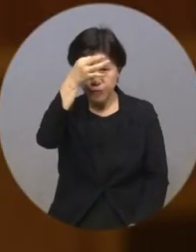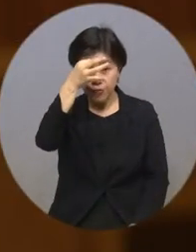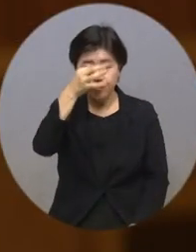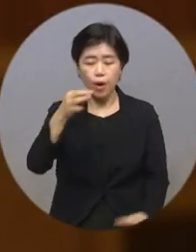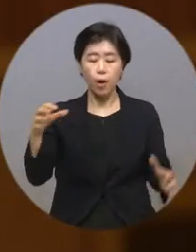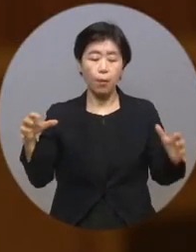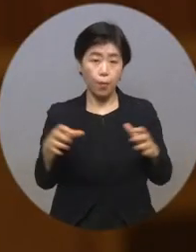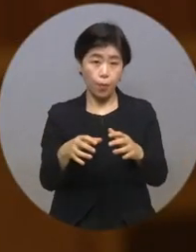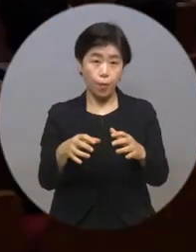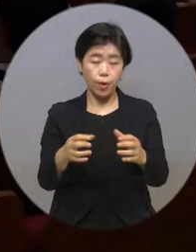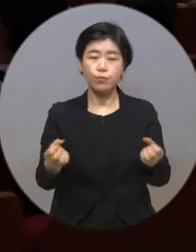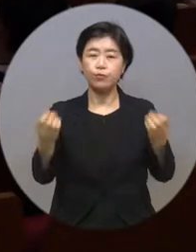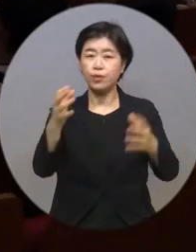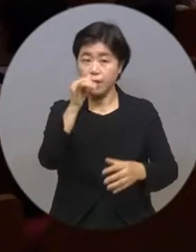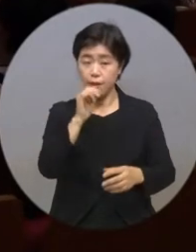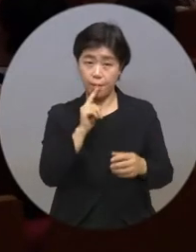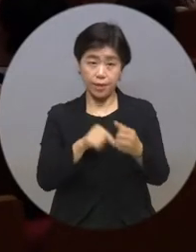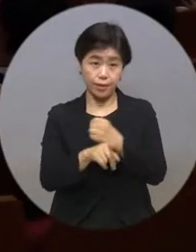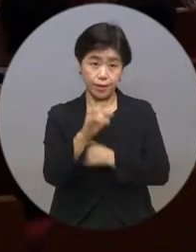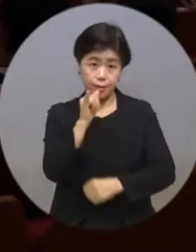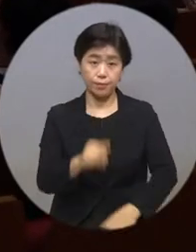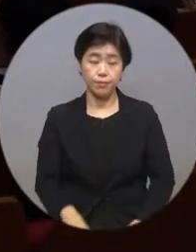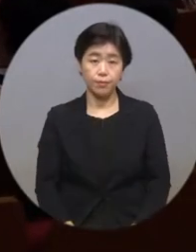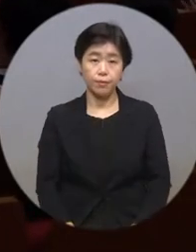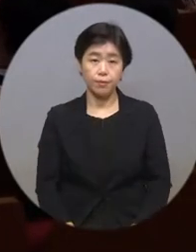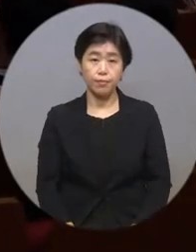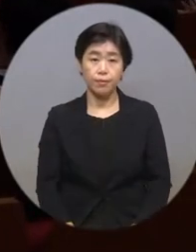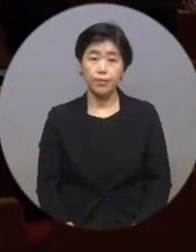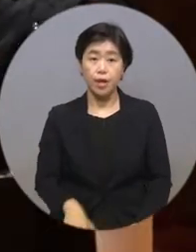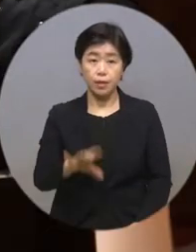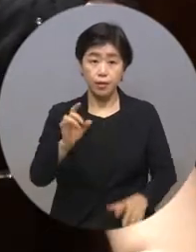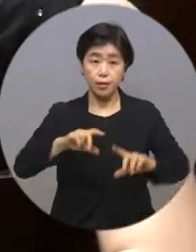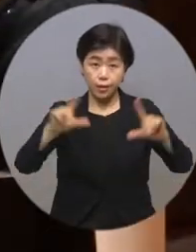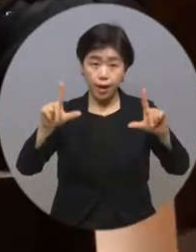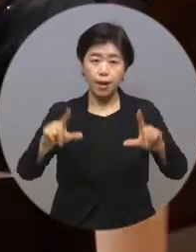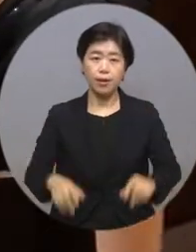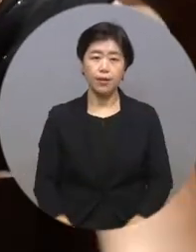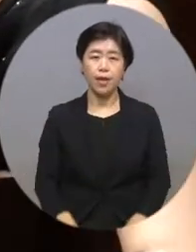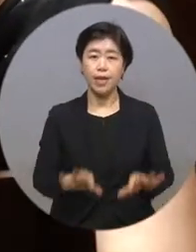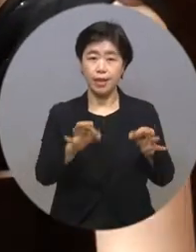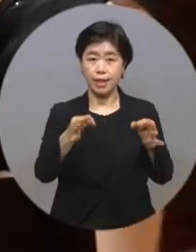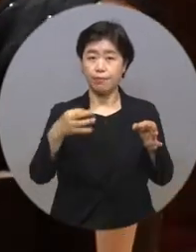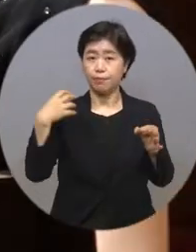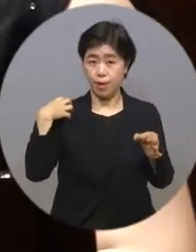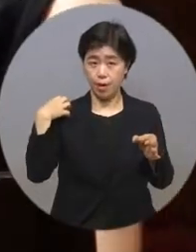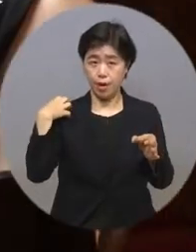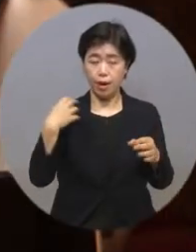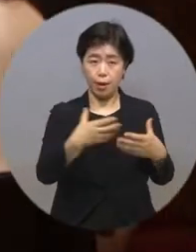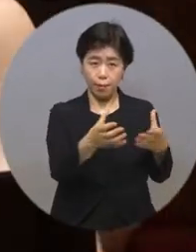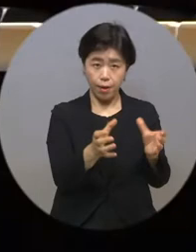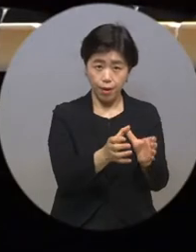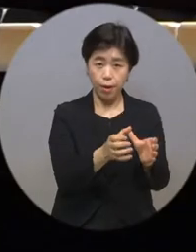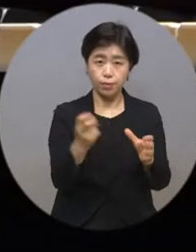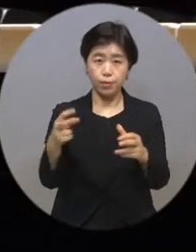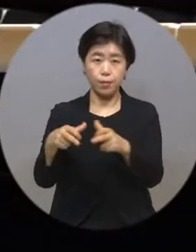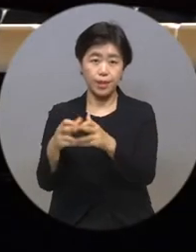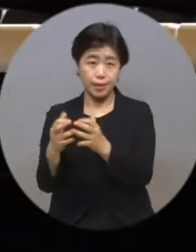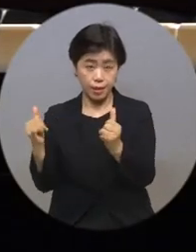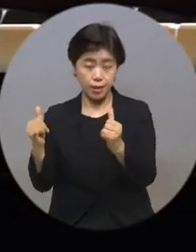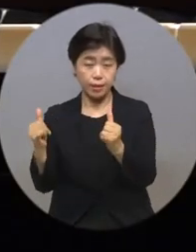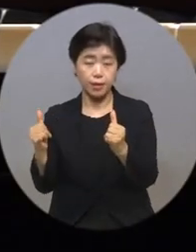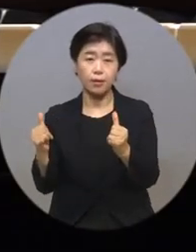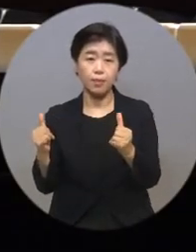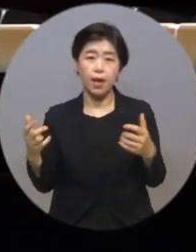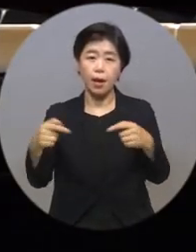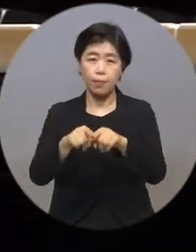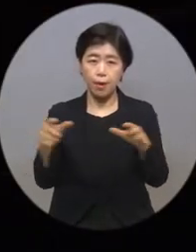연다라는 뜻을 담고 있습니다. 축제 첫째 날에 김대진 총감독이 진행하는 멘토단과 발달장애 아티스트들이 함께하는 클래식 개막